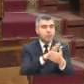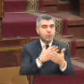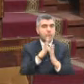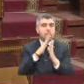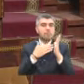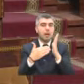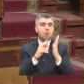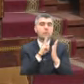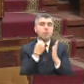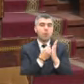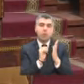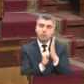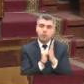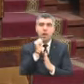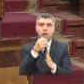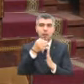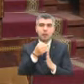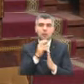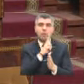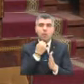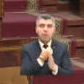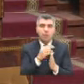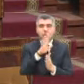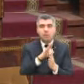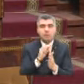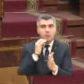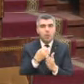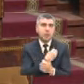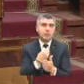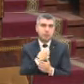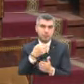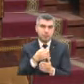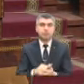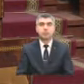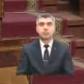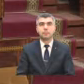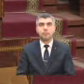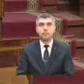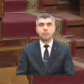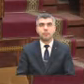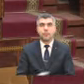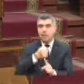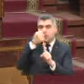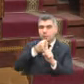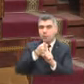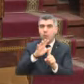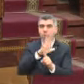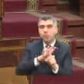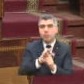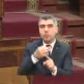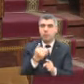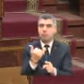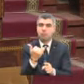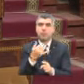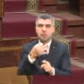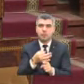الحكومي ننجحوا القطاع الحيوي المتعلق بالمواطن وبصحته. ما نكروش المجهودات اللي تبدلت في هذا الباب، ومع